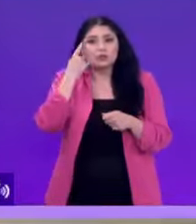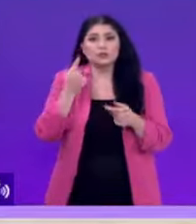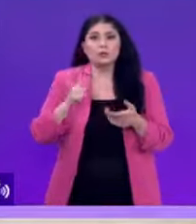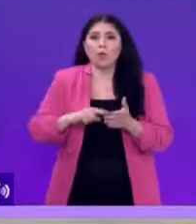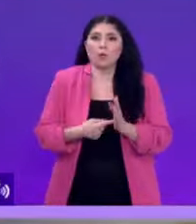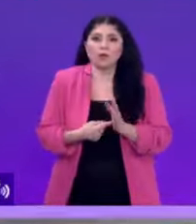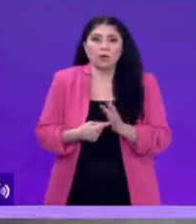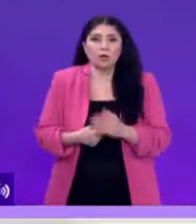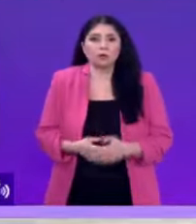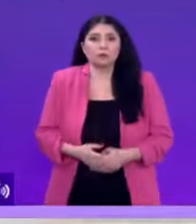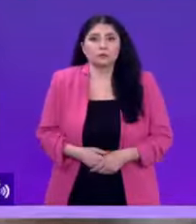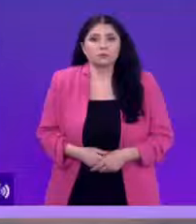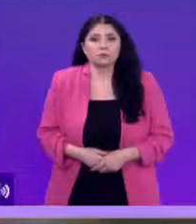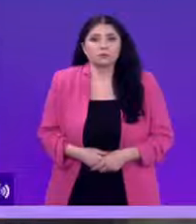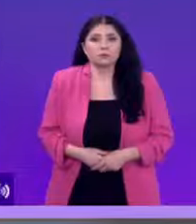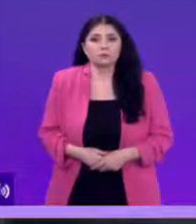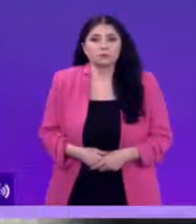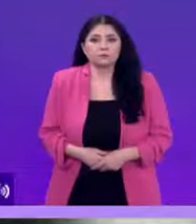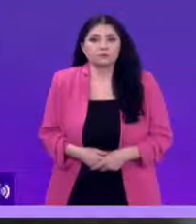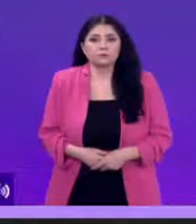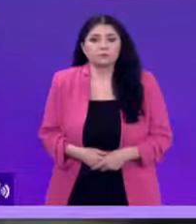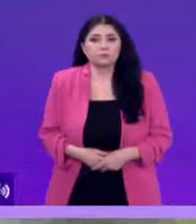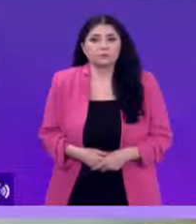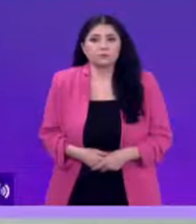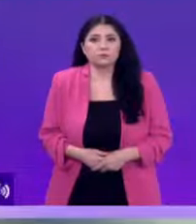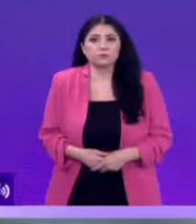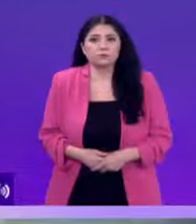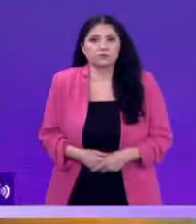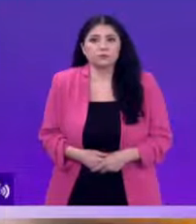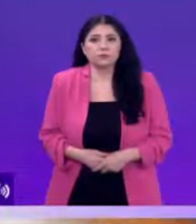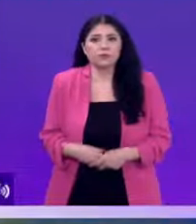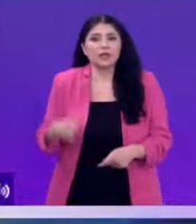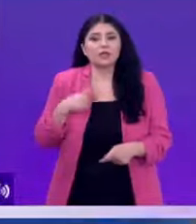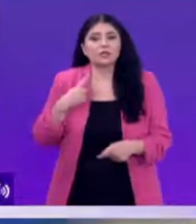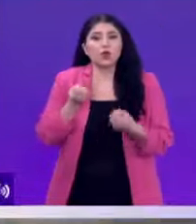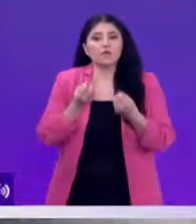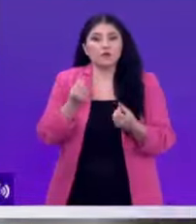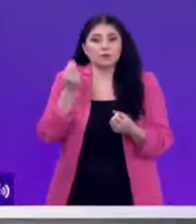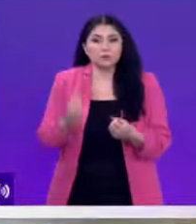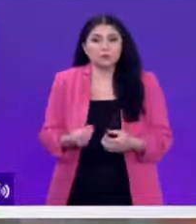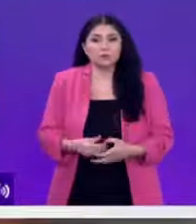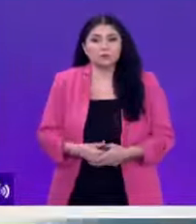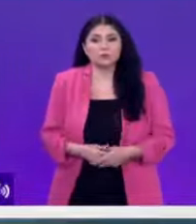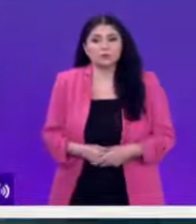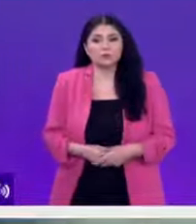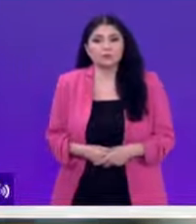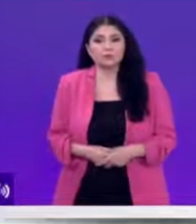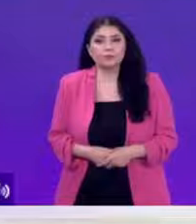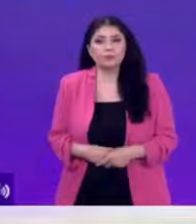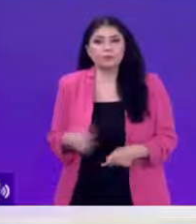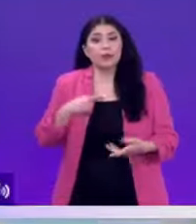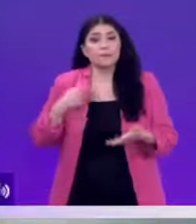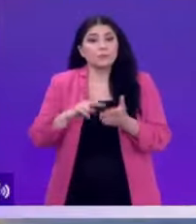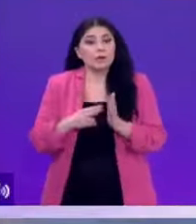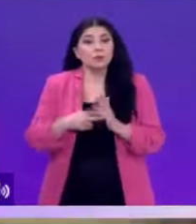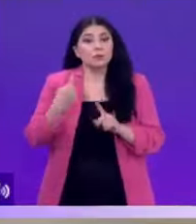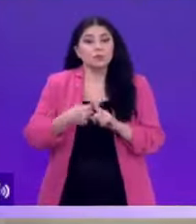momentan, ceea ce este o veste bună pentru familie. Și spunea Raed Arafat că sunt pregătite și